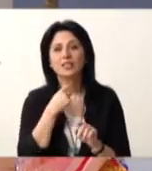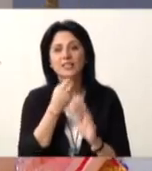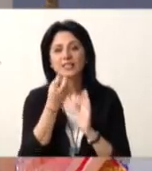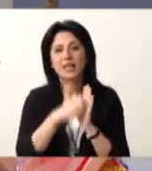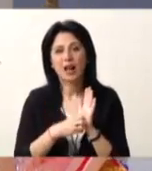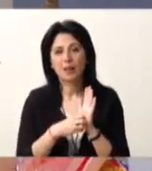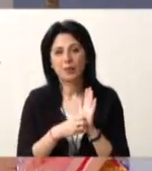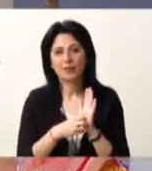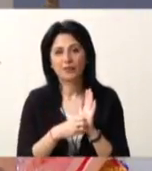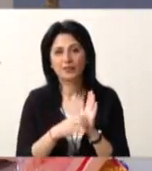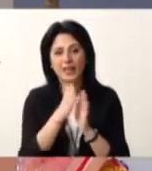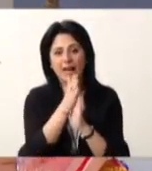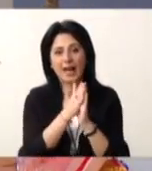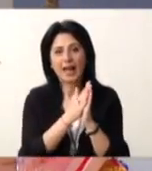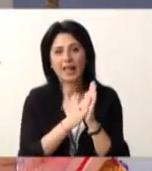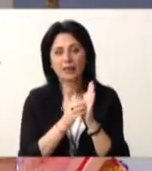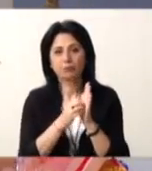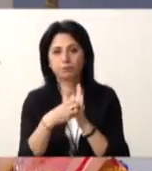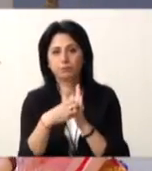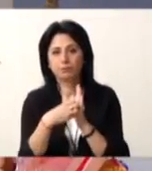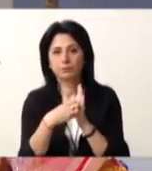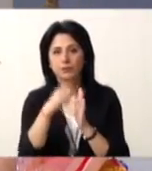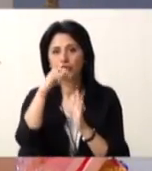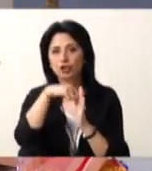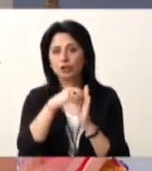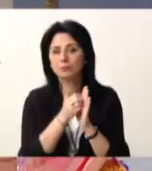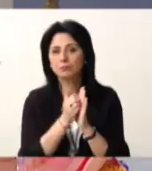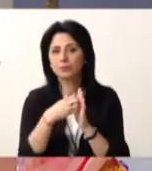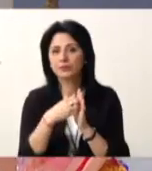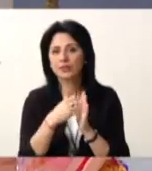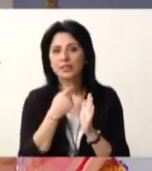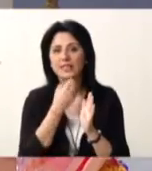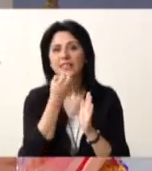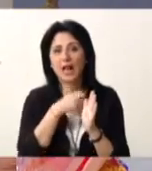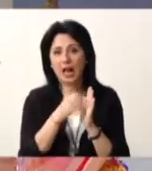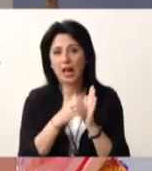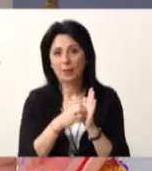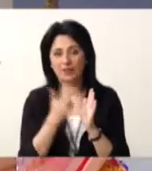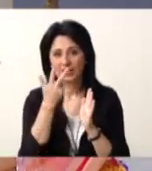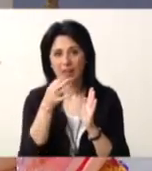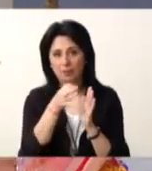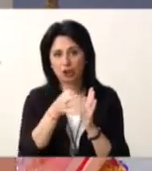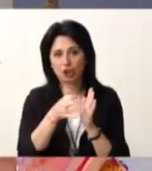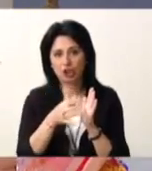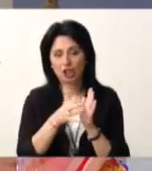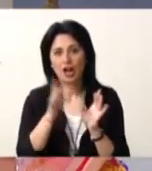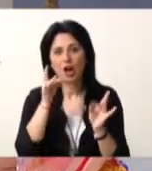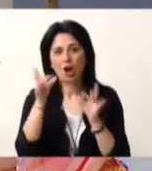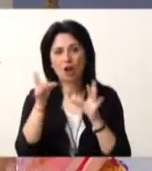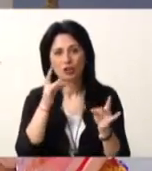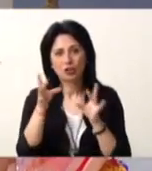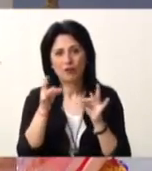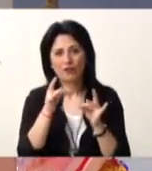საყლაპავის კედლის გამობერილობას. მარტივად რო ახსნათ, საყლაპავს აქვს სამი შრე, ლორწოვანი და